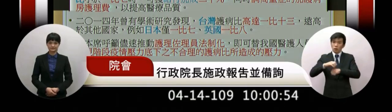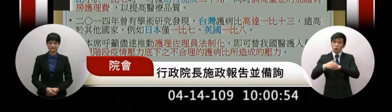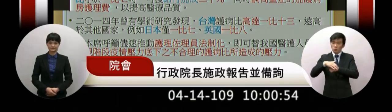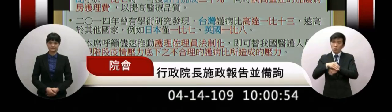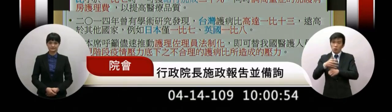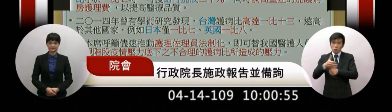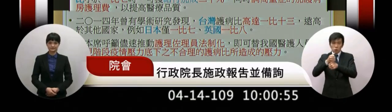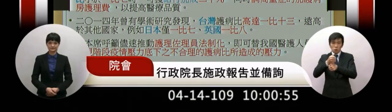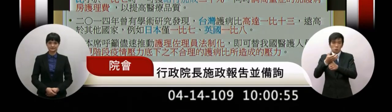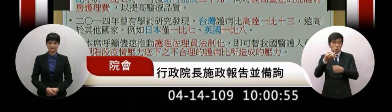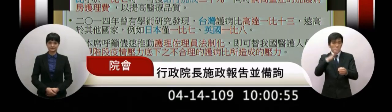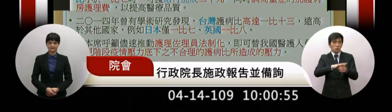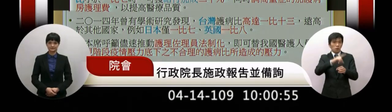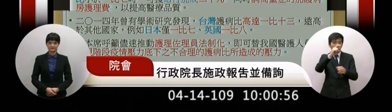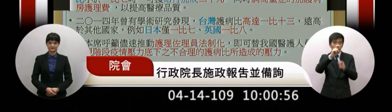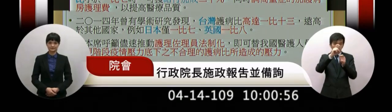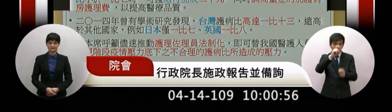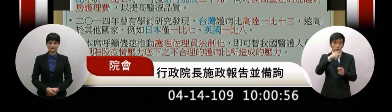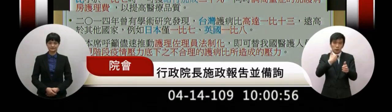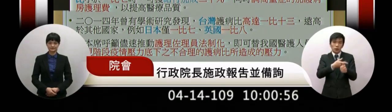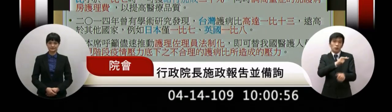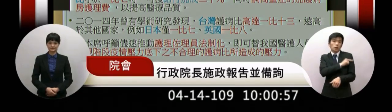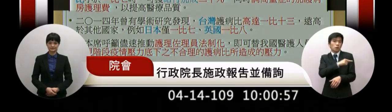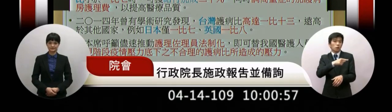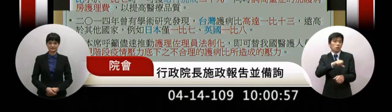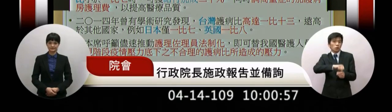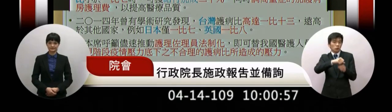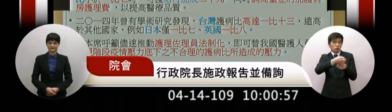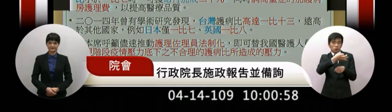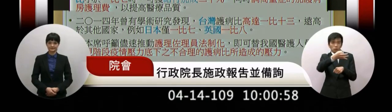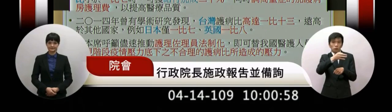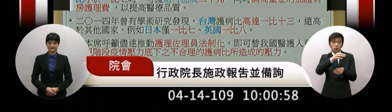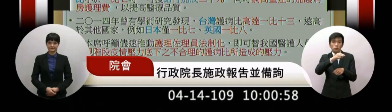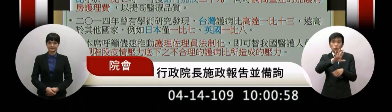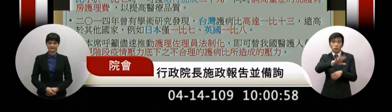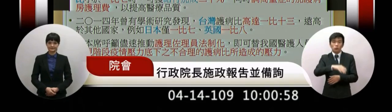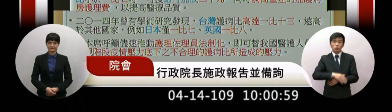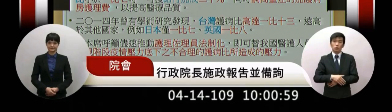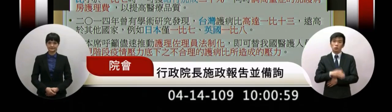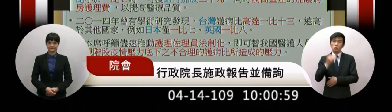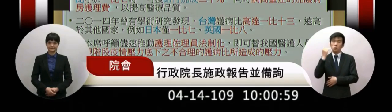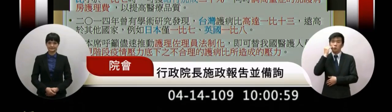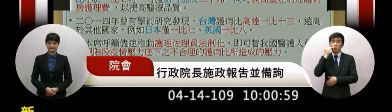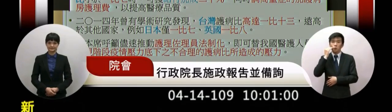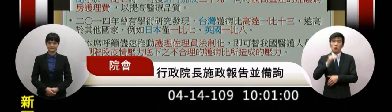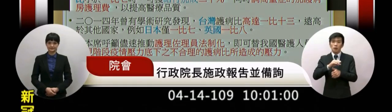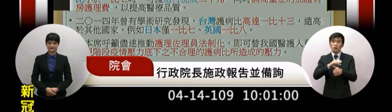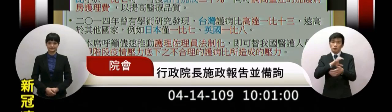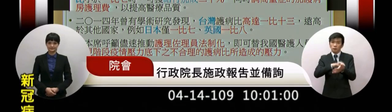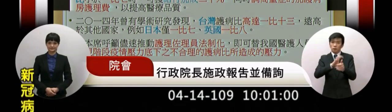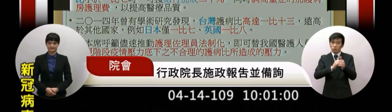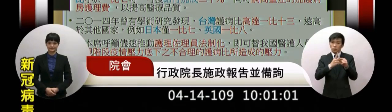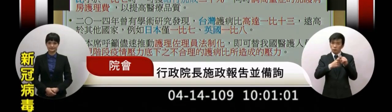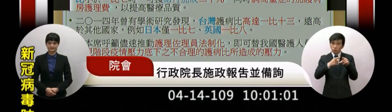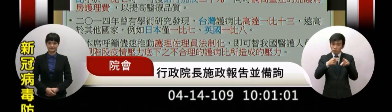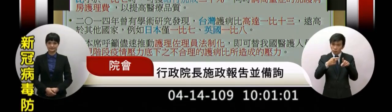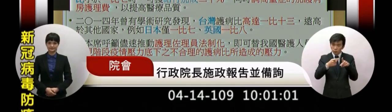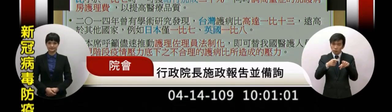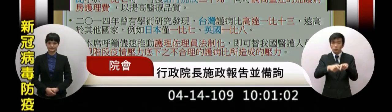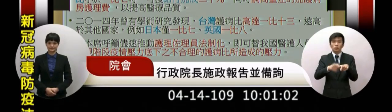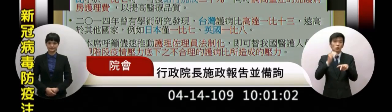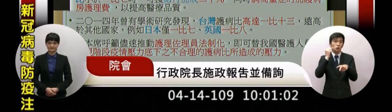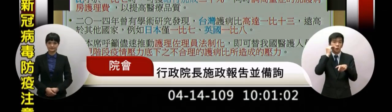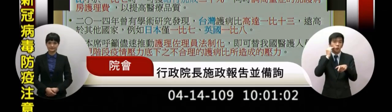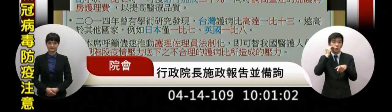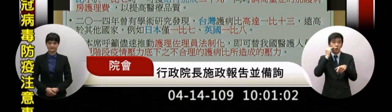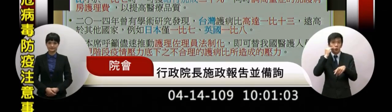住院护理费的加成。当医学中心的护病比小于1:7的时候，可获到加